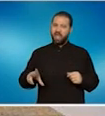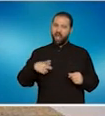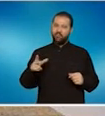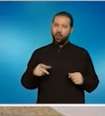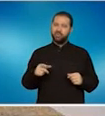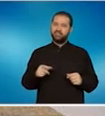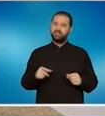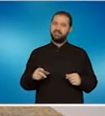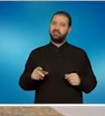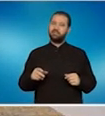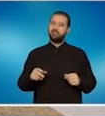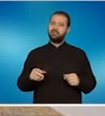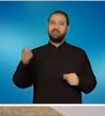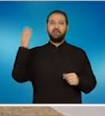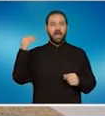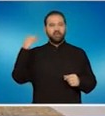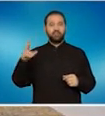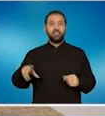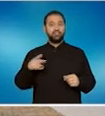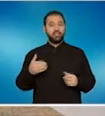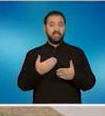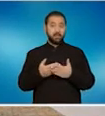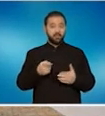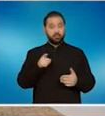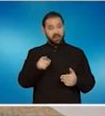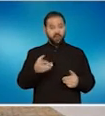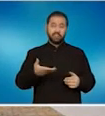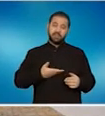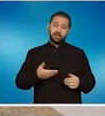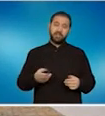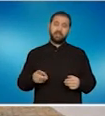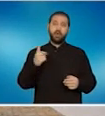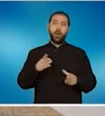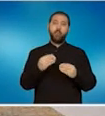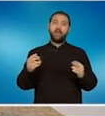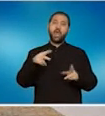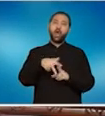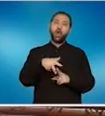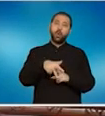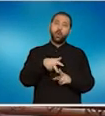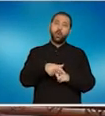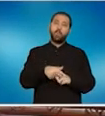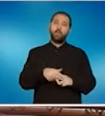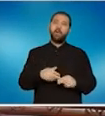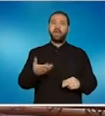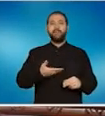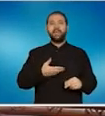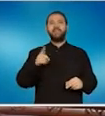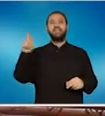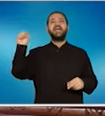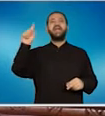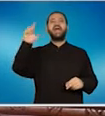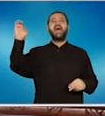A fost și este pentru preacucenicia voastră recent o preocupare personalitatea Părintelui